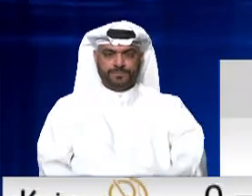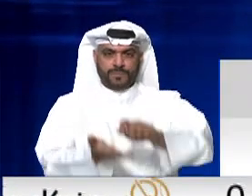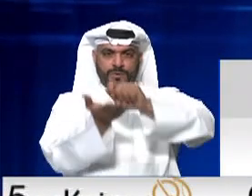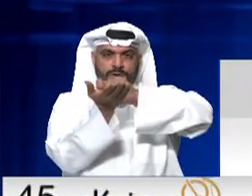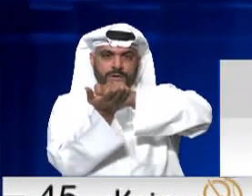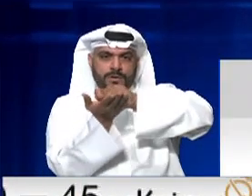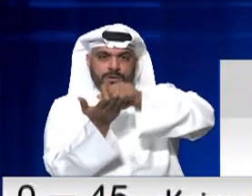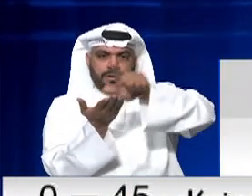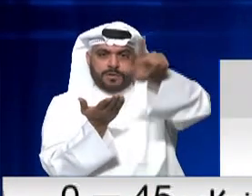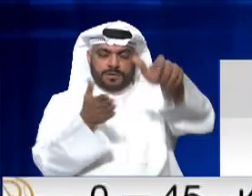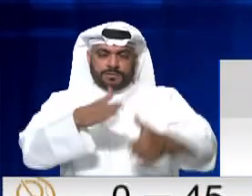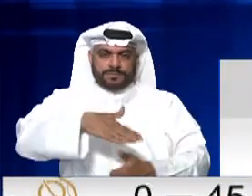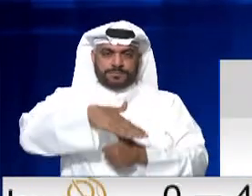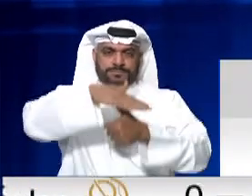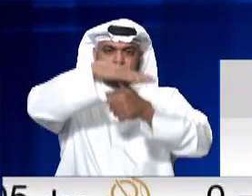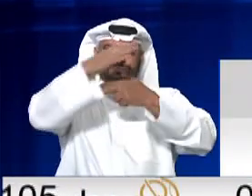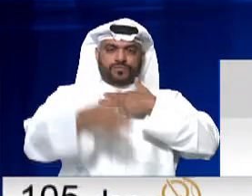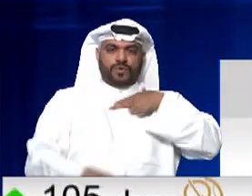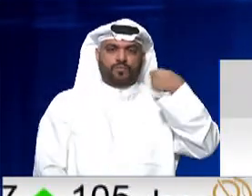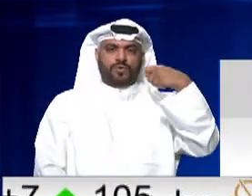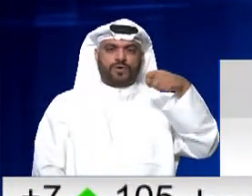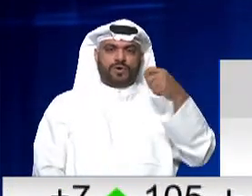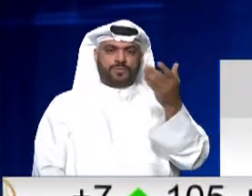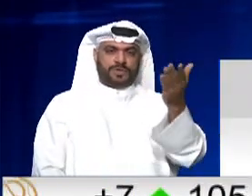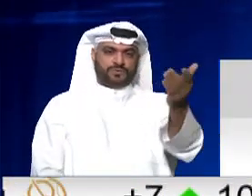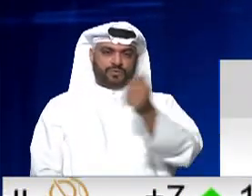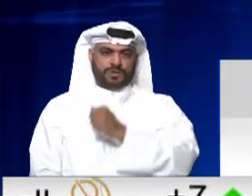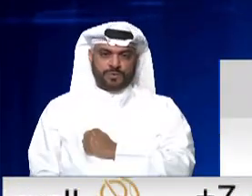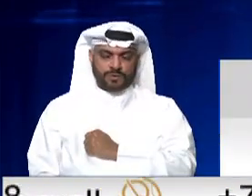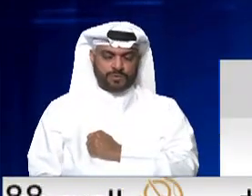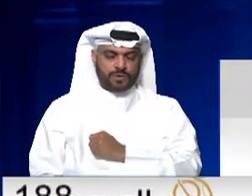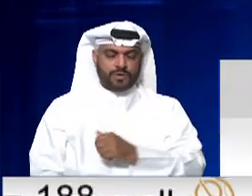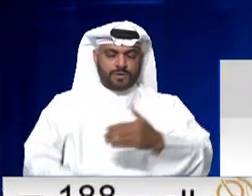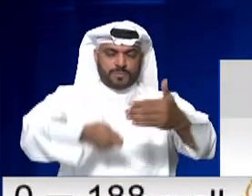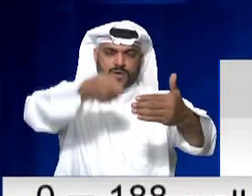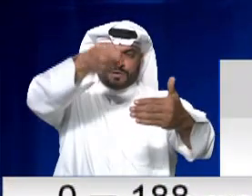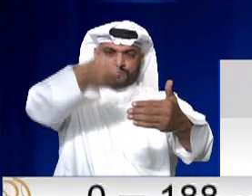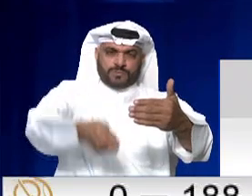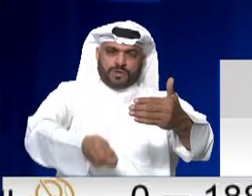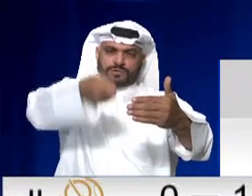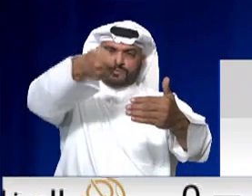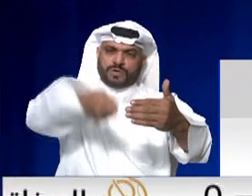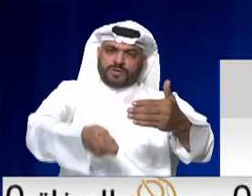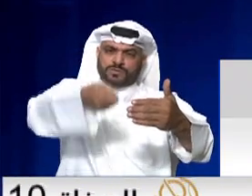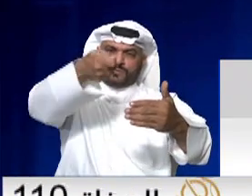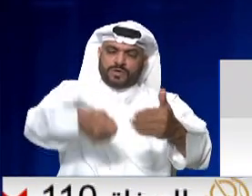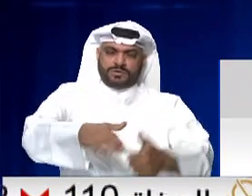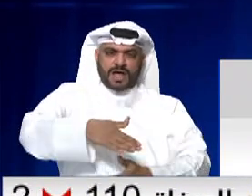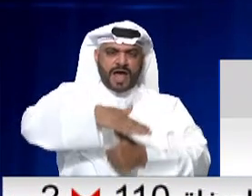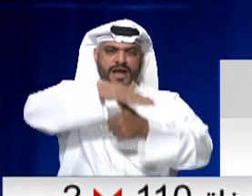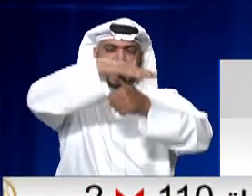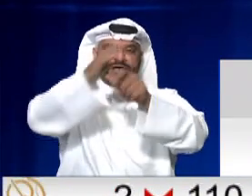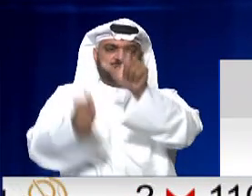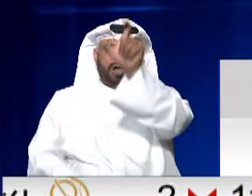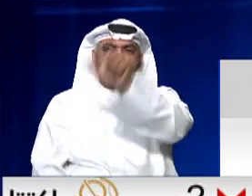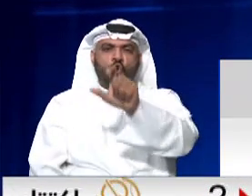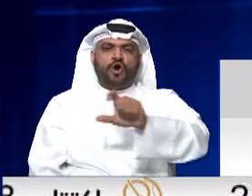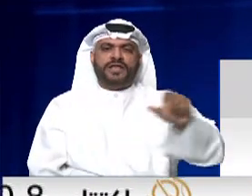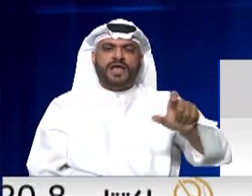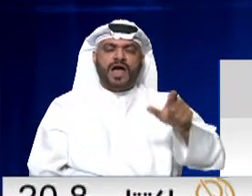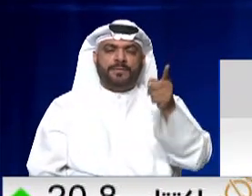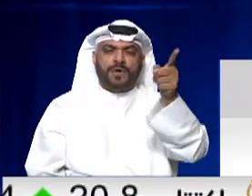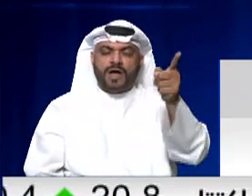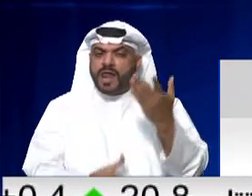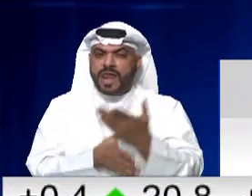كما بعث سمو الشيخ احمد نواف الاحمد الصباح رئيس مجلس الوزراء حفيظه طلاب برقيه تعزيه الى فخامه الرئيس